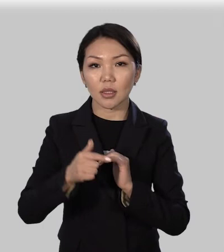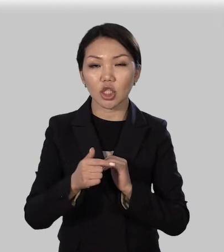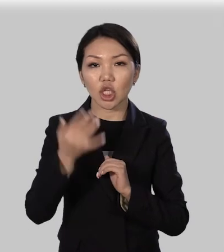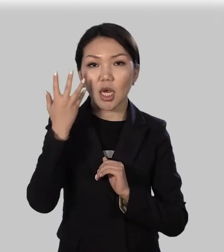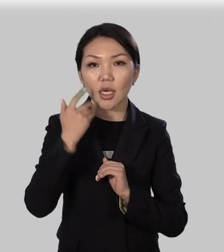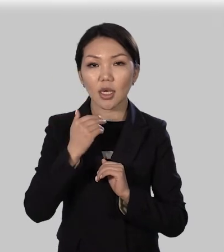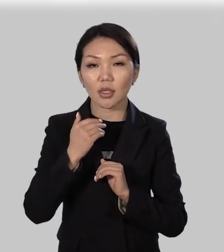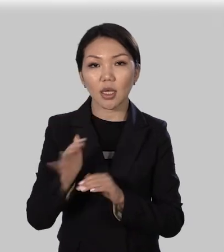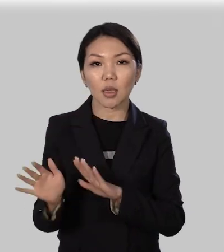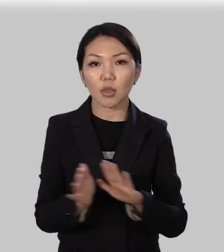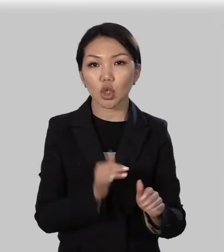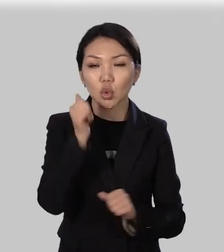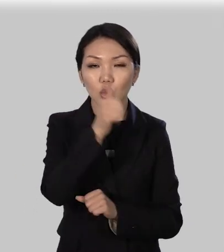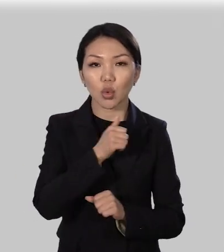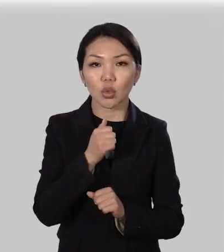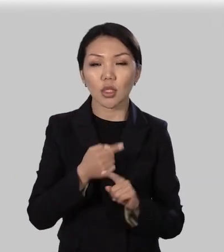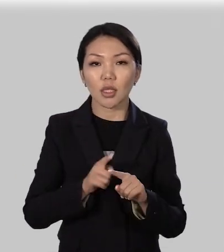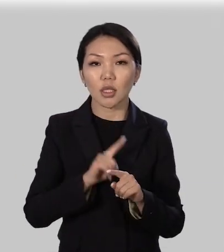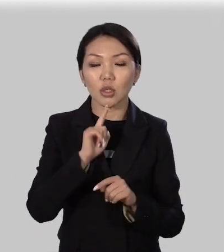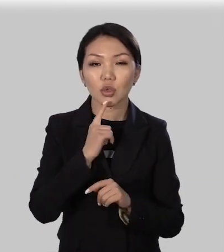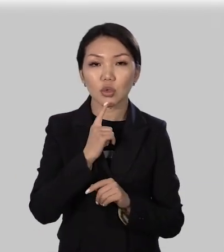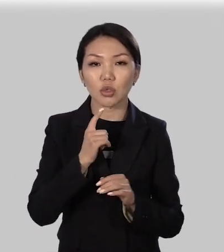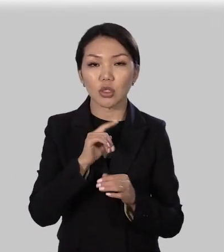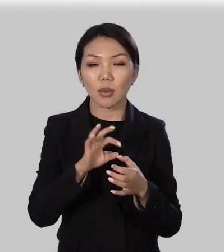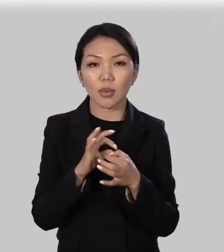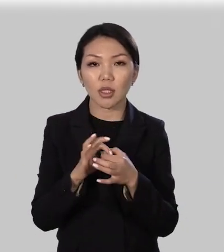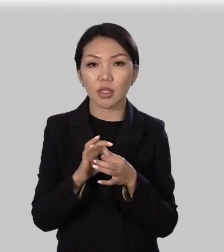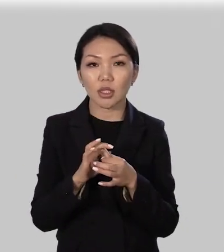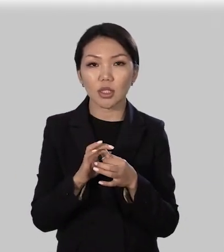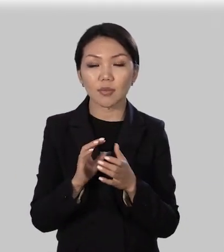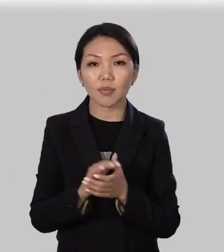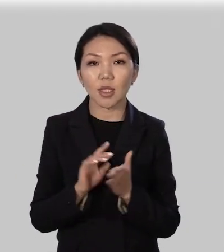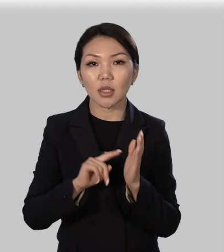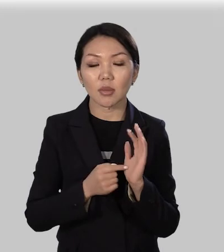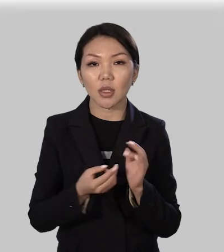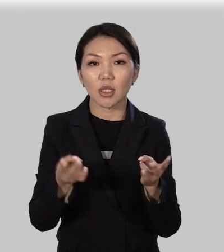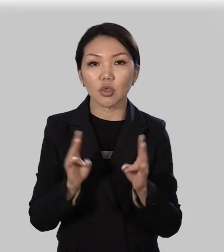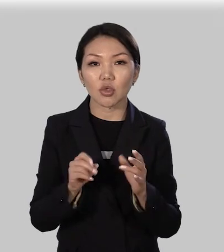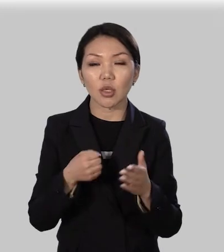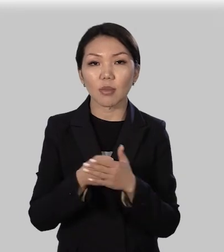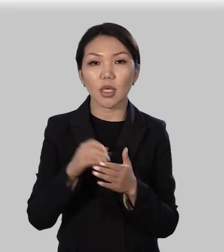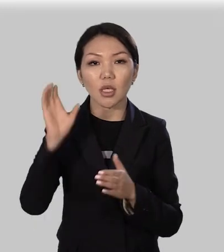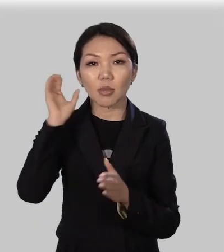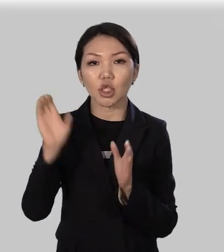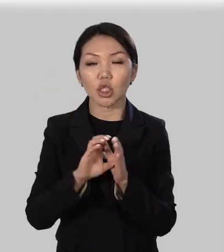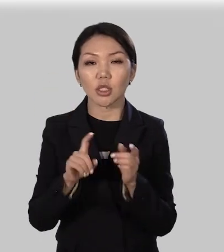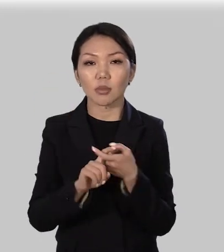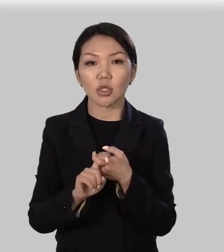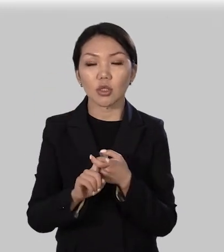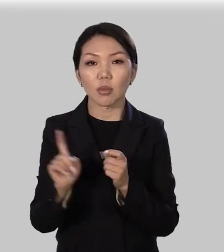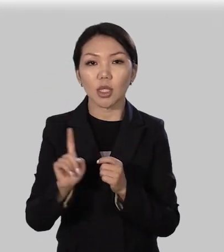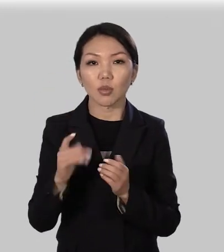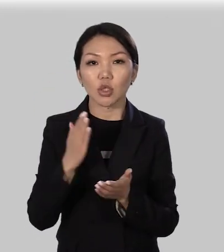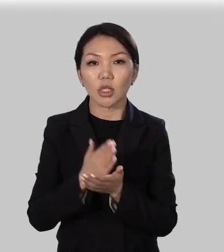Это сложно подчиненное предложение с придаточным времени. Запятая не ставится перед подчинительным союзом, потому что